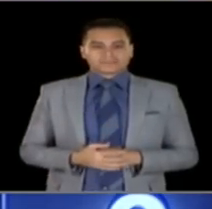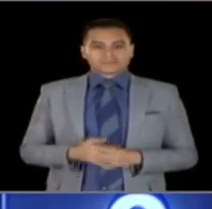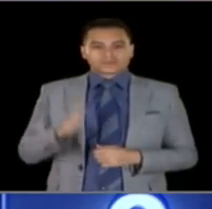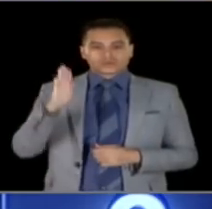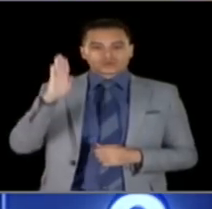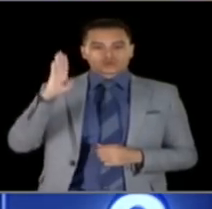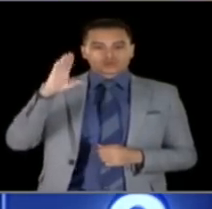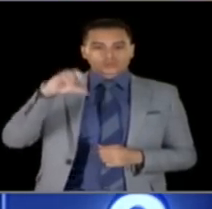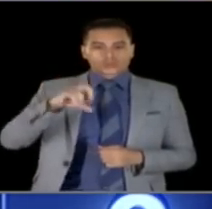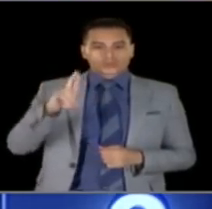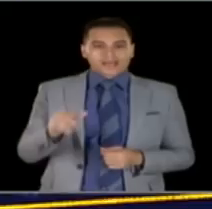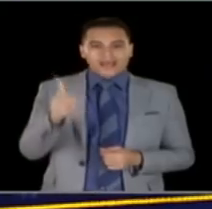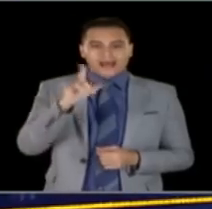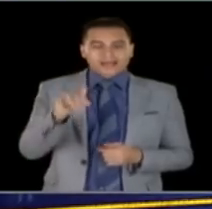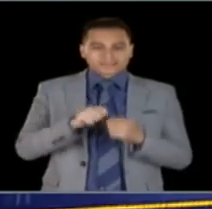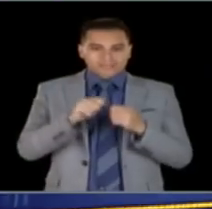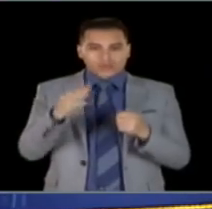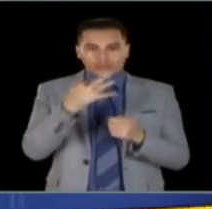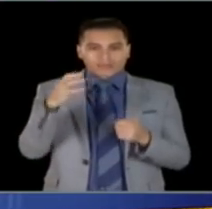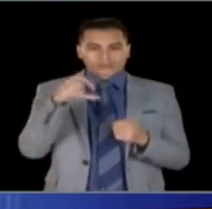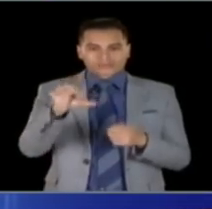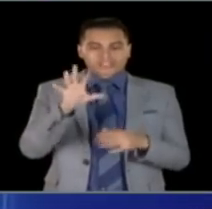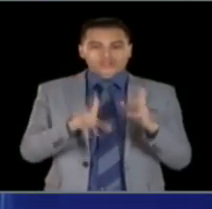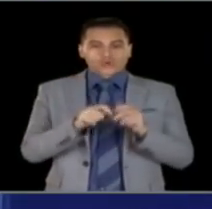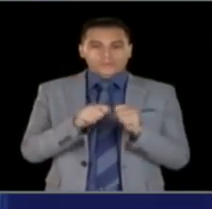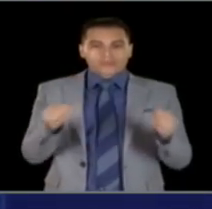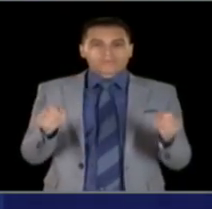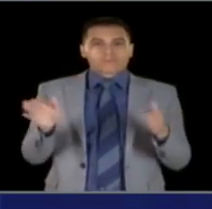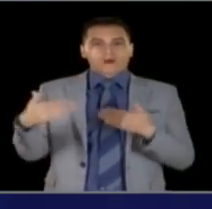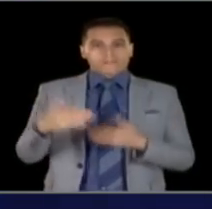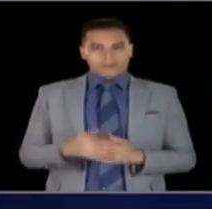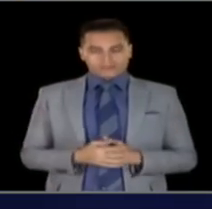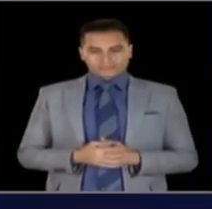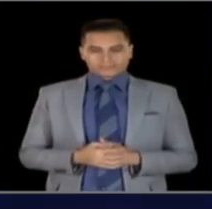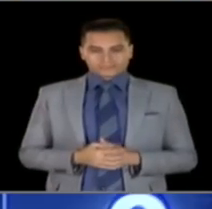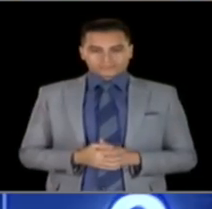سكوتاري مساحتها 390 كيلومتر مربع،